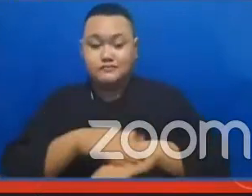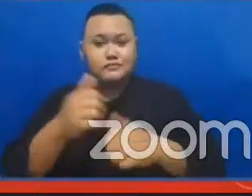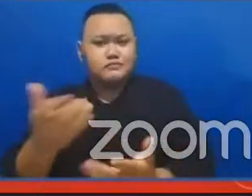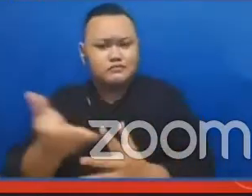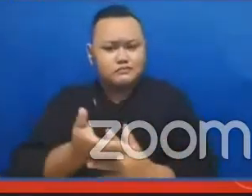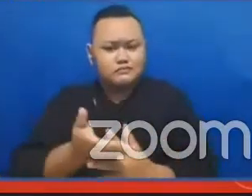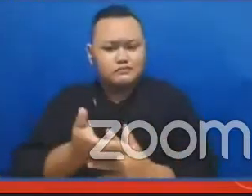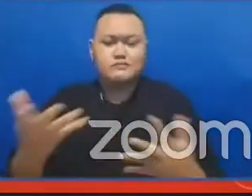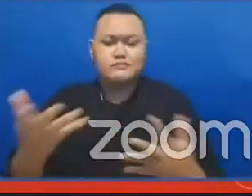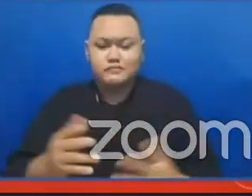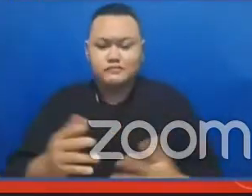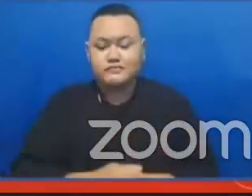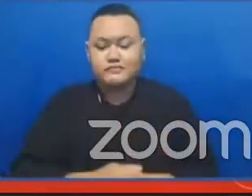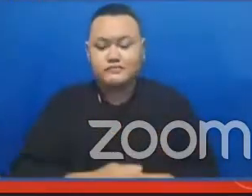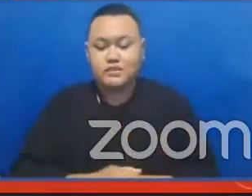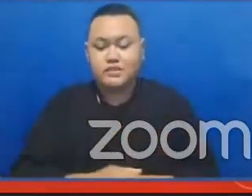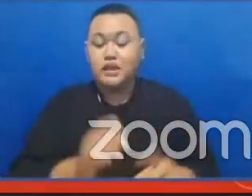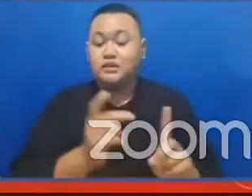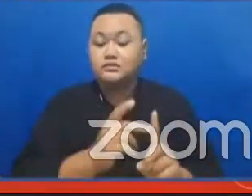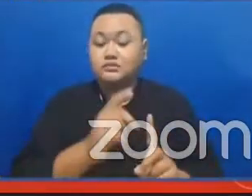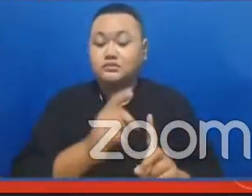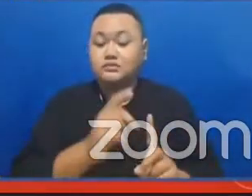alamat URL